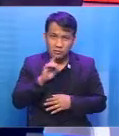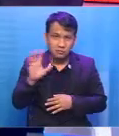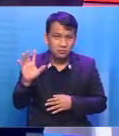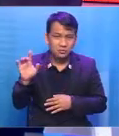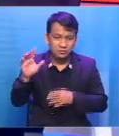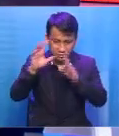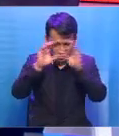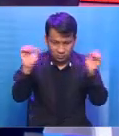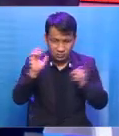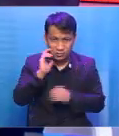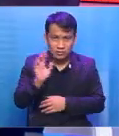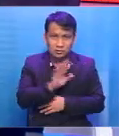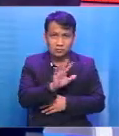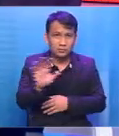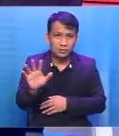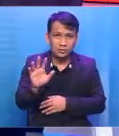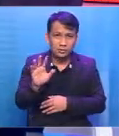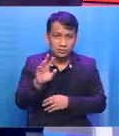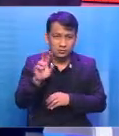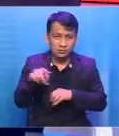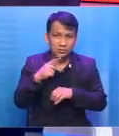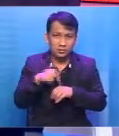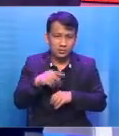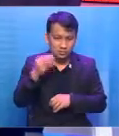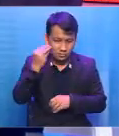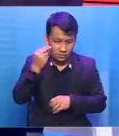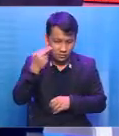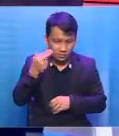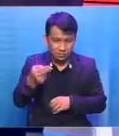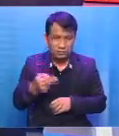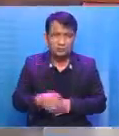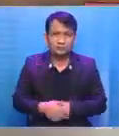Pangulo. Nasa frontline ng balitang yan, si Maricel Halili.